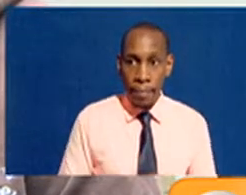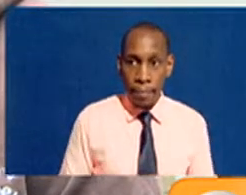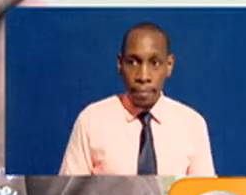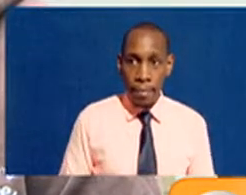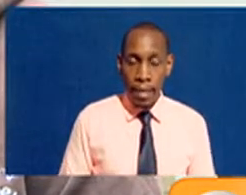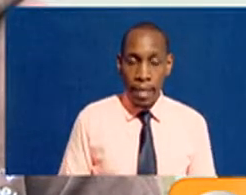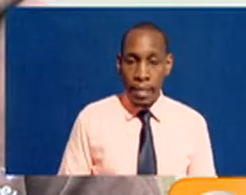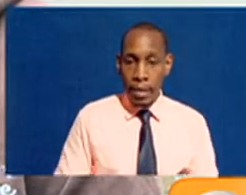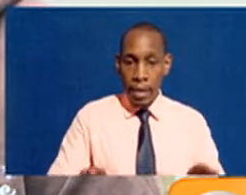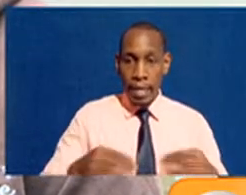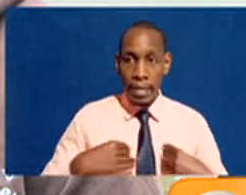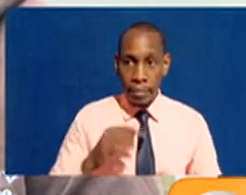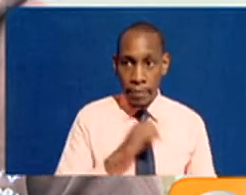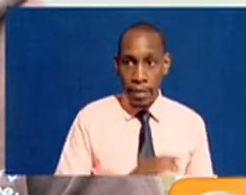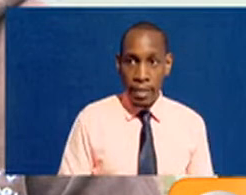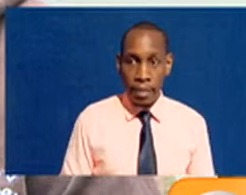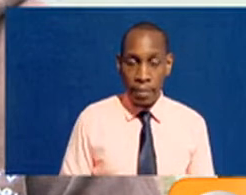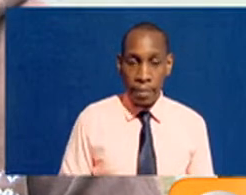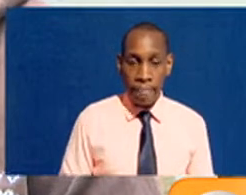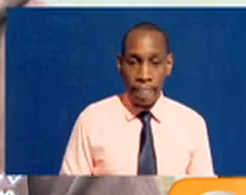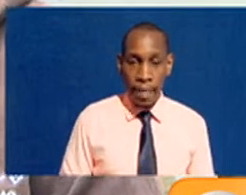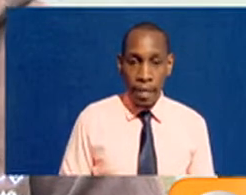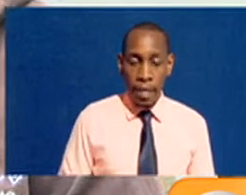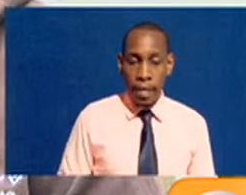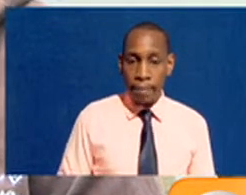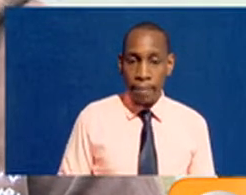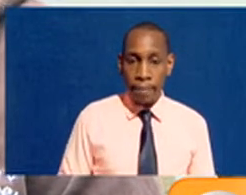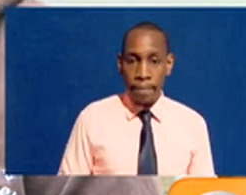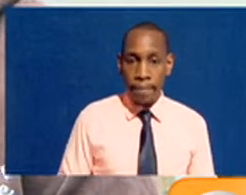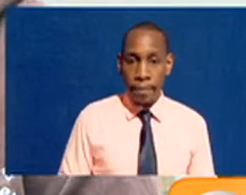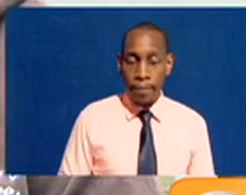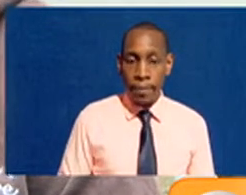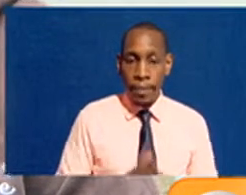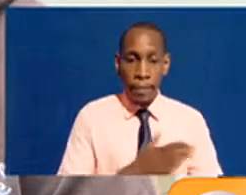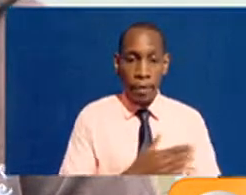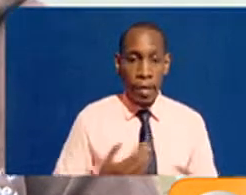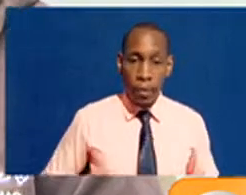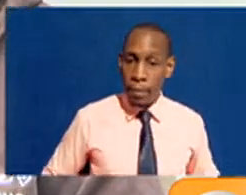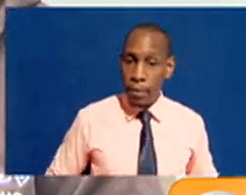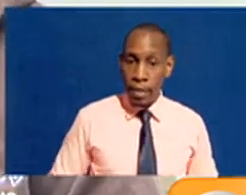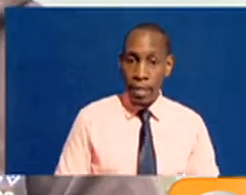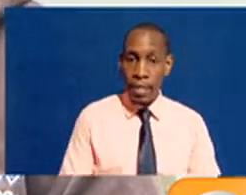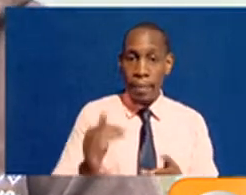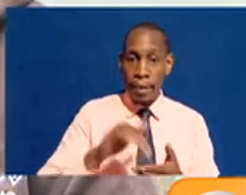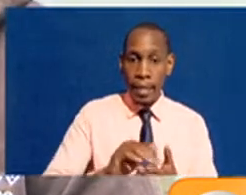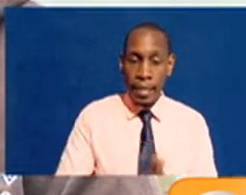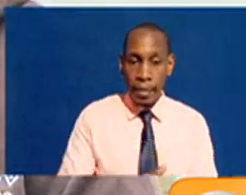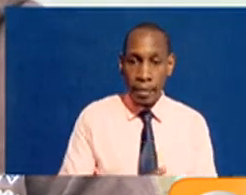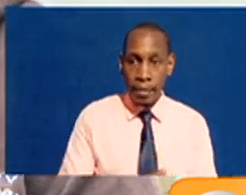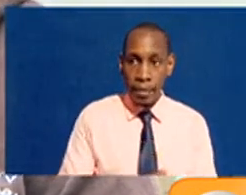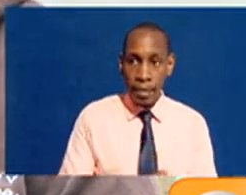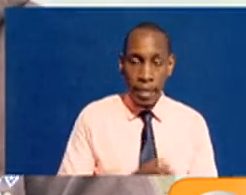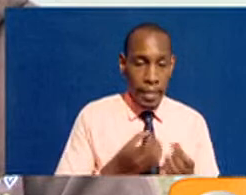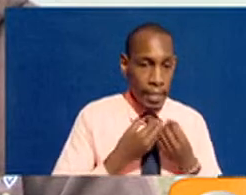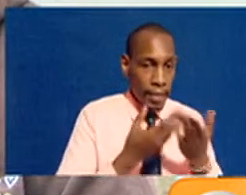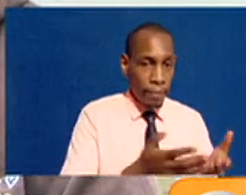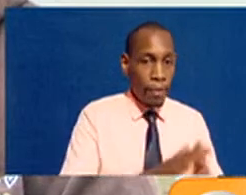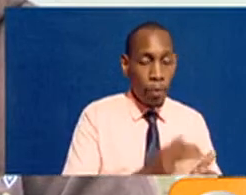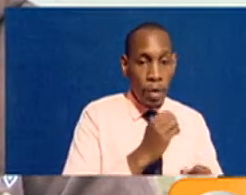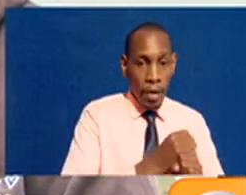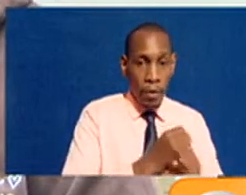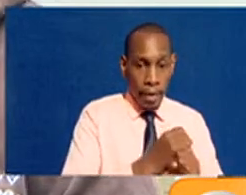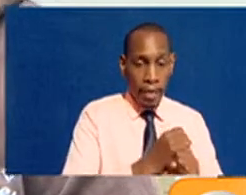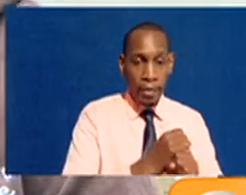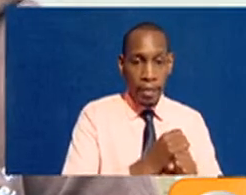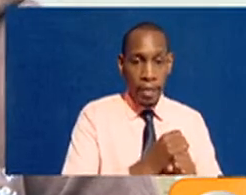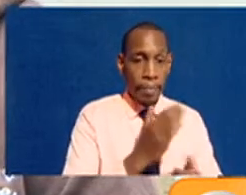they accepted. Kwa sababu sikuwa na anything, nikarudi tena kwa Simon nikamwambia kuna kazi iko